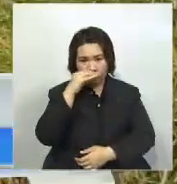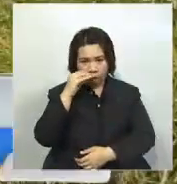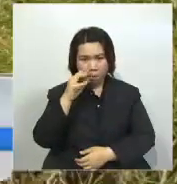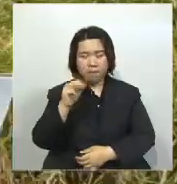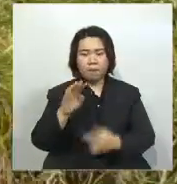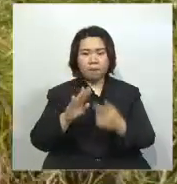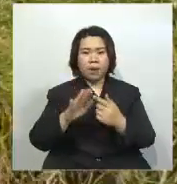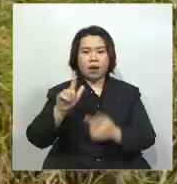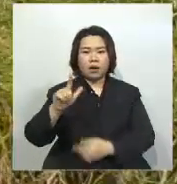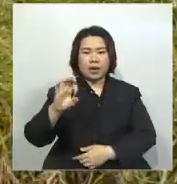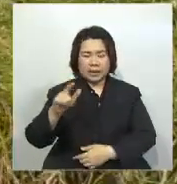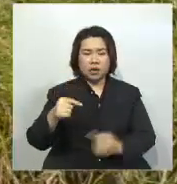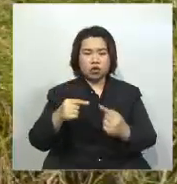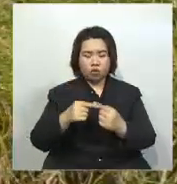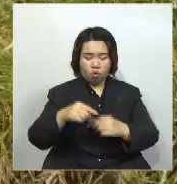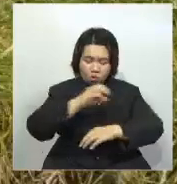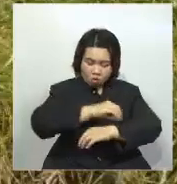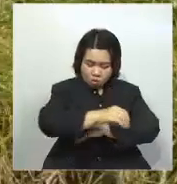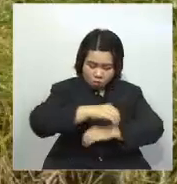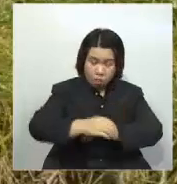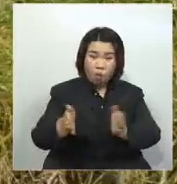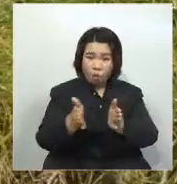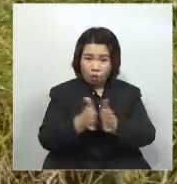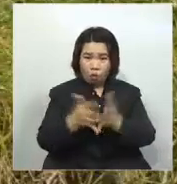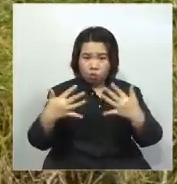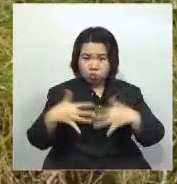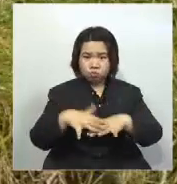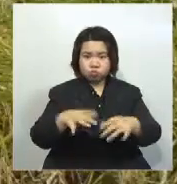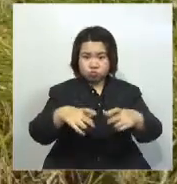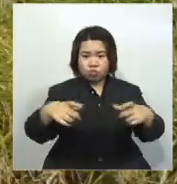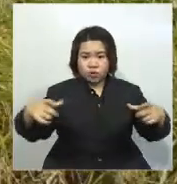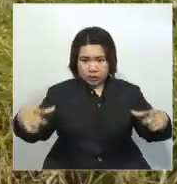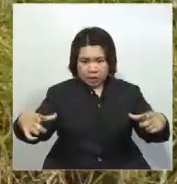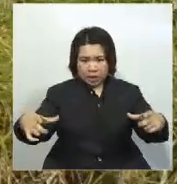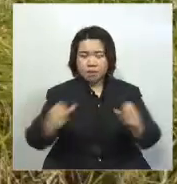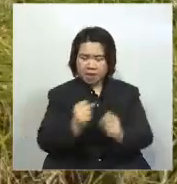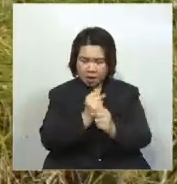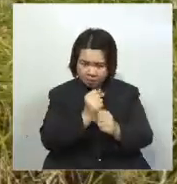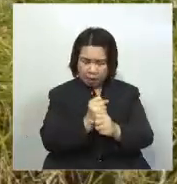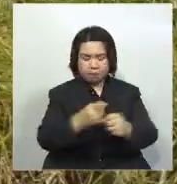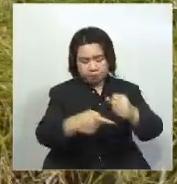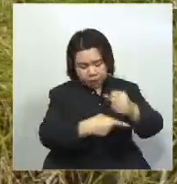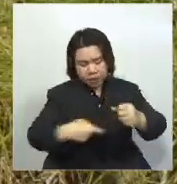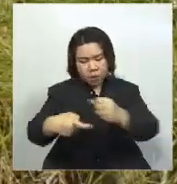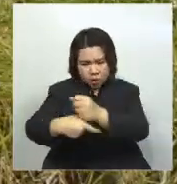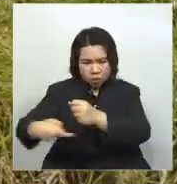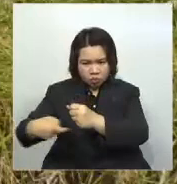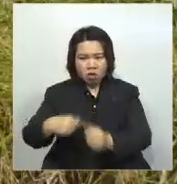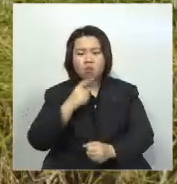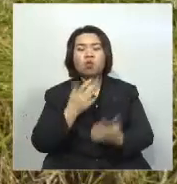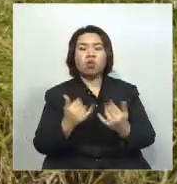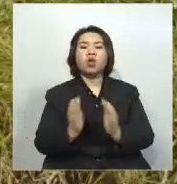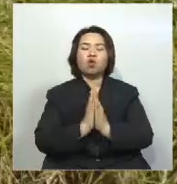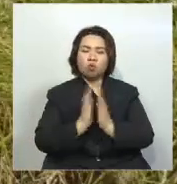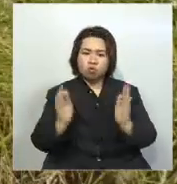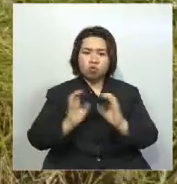ของนาแปลงใหญ่ที่พี่น้องเกษตรกรชาวนาในพื้นที่บ้านปะโอค่ะได้เร่งเก็บเกี่ยวค่ะซึ่งต่างขอบคุณหน่วยงานภาครัฐนะ